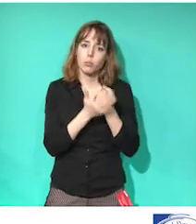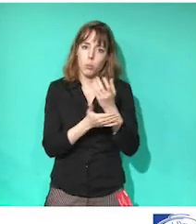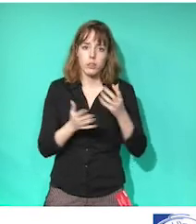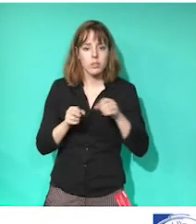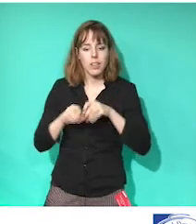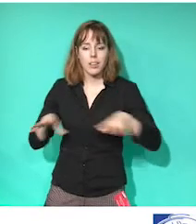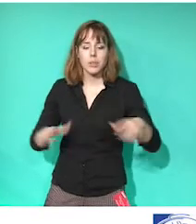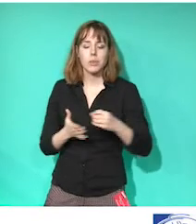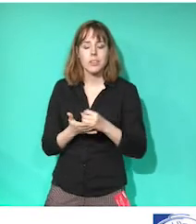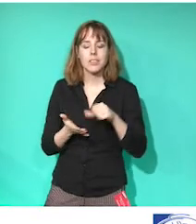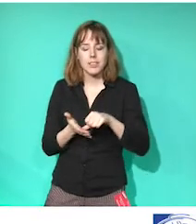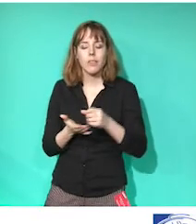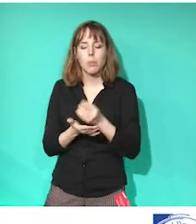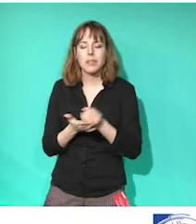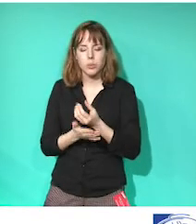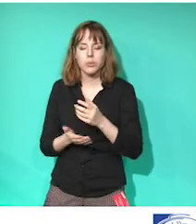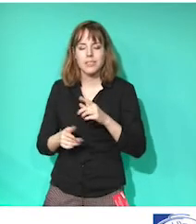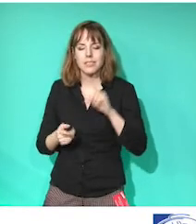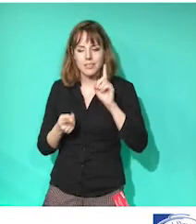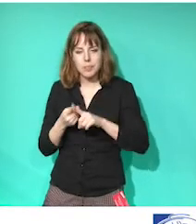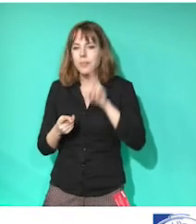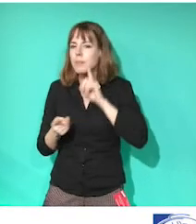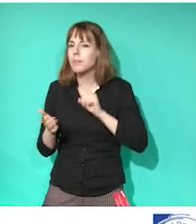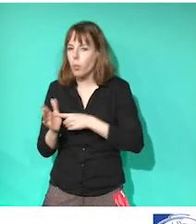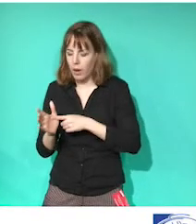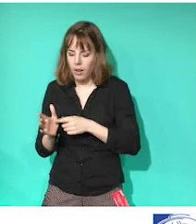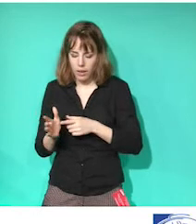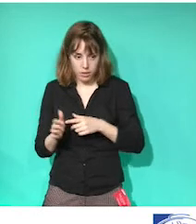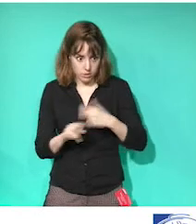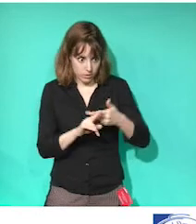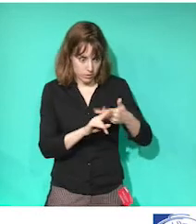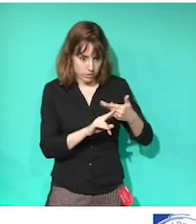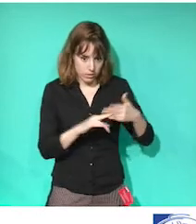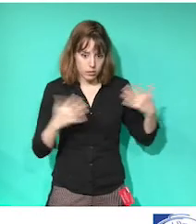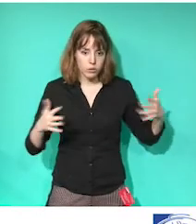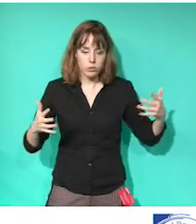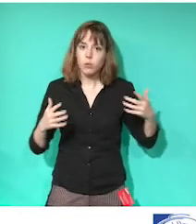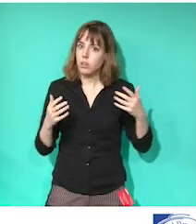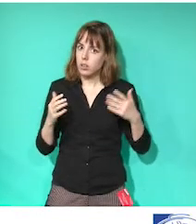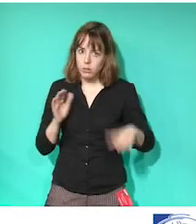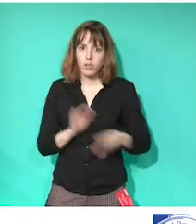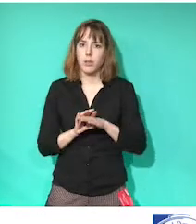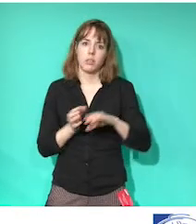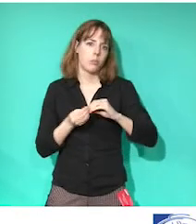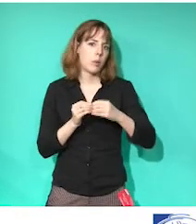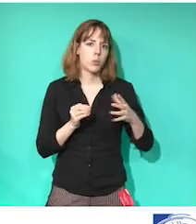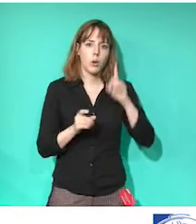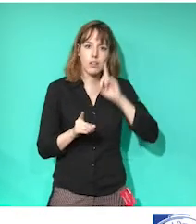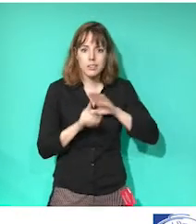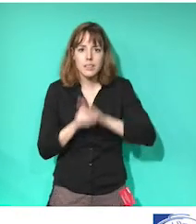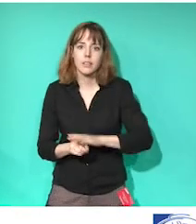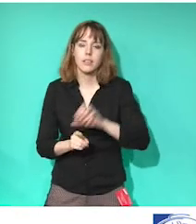des centres d'information sur les droits des femmes, systématiquement, l'ancrage du problème, c'est le sexisme.